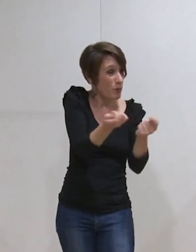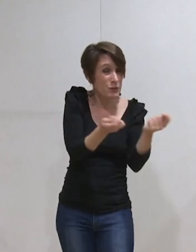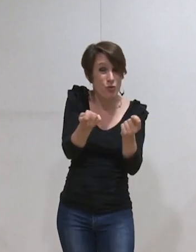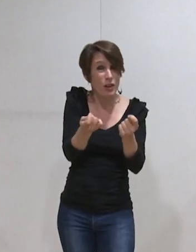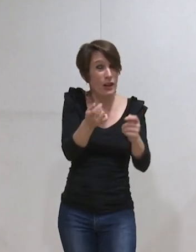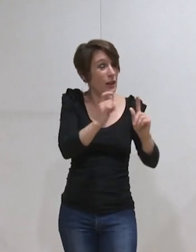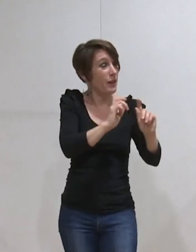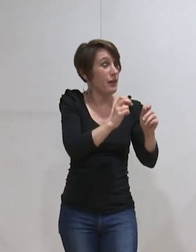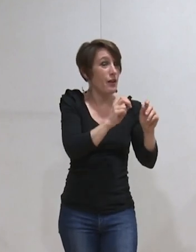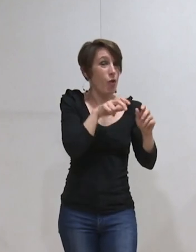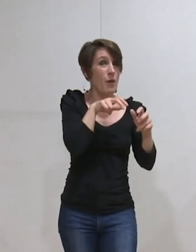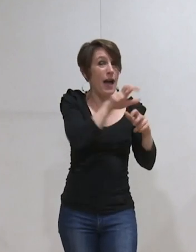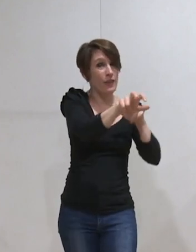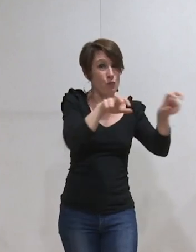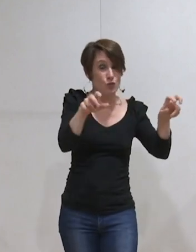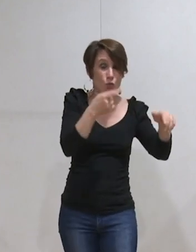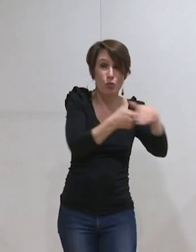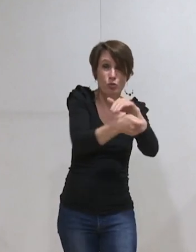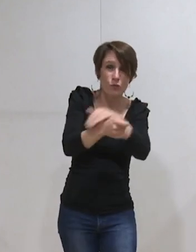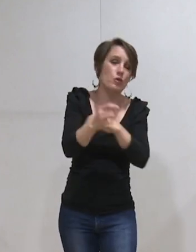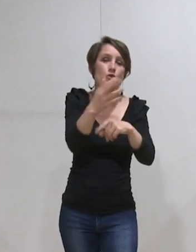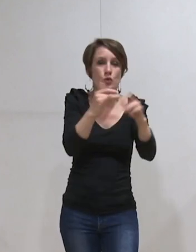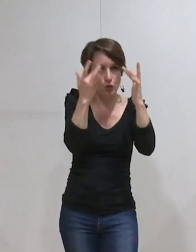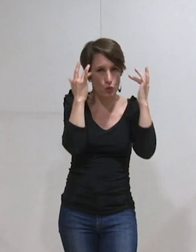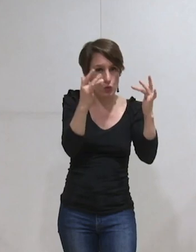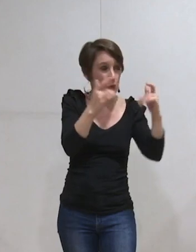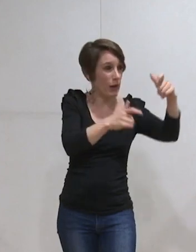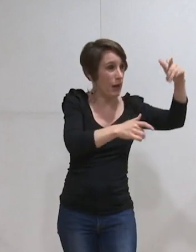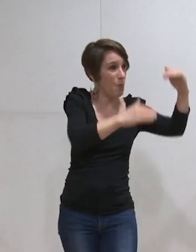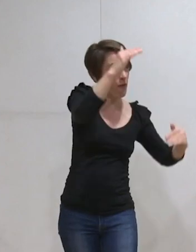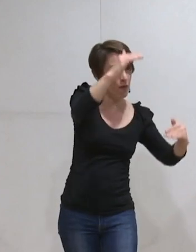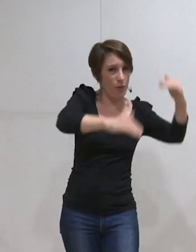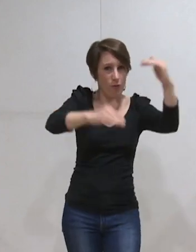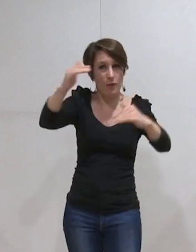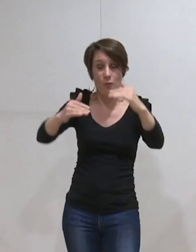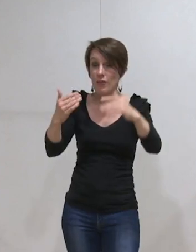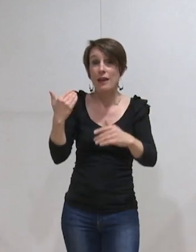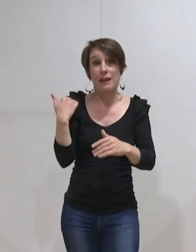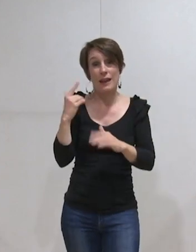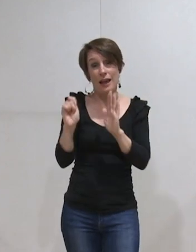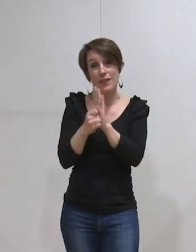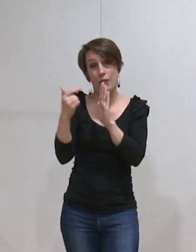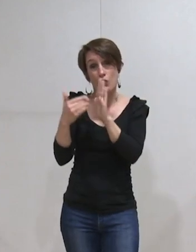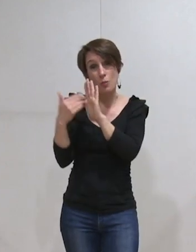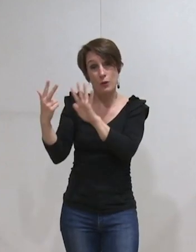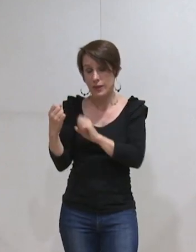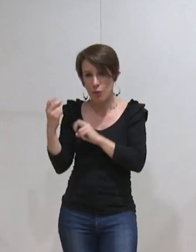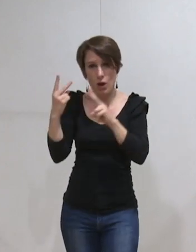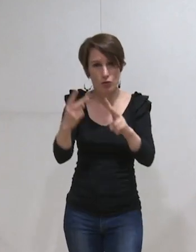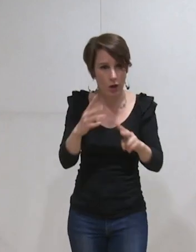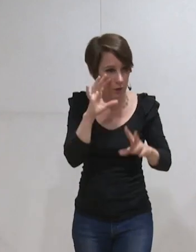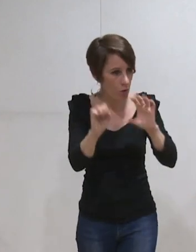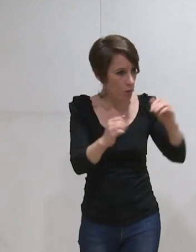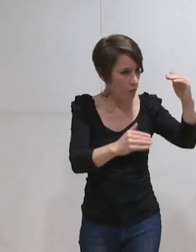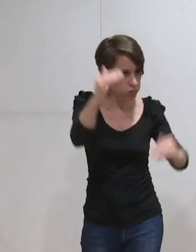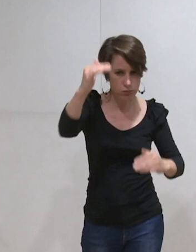effectivement des décalages et moi quand je suis arrivé en 2008 j'ai constaté ces décalages aussi comme vous je suis pas arrivé en